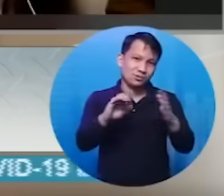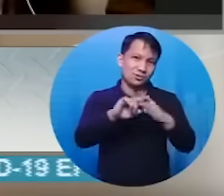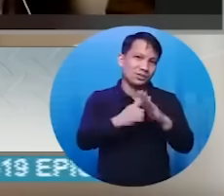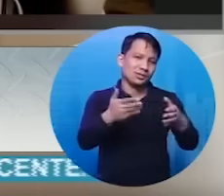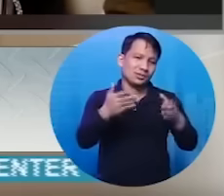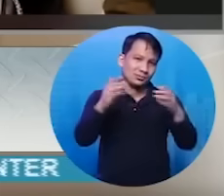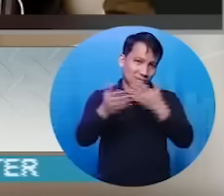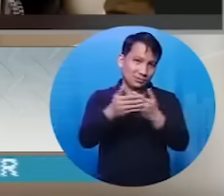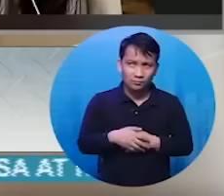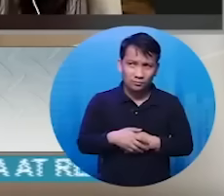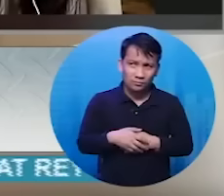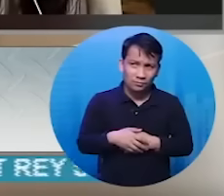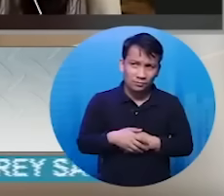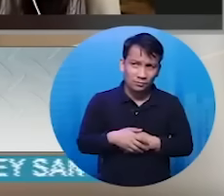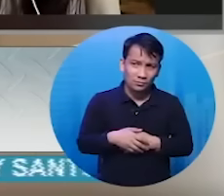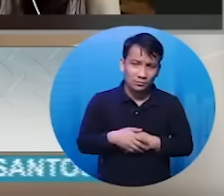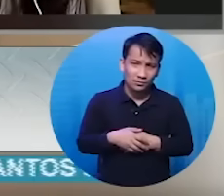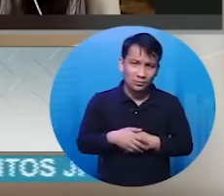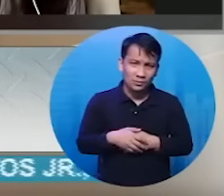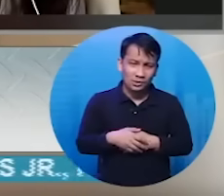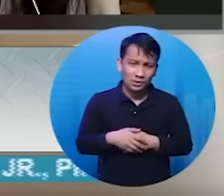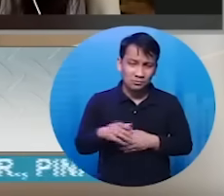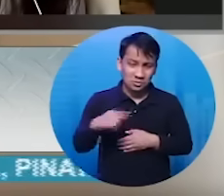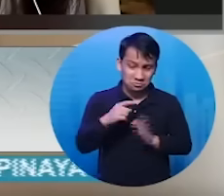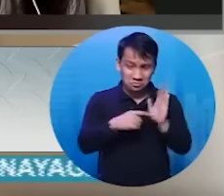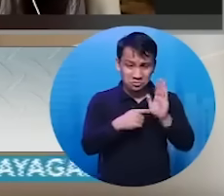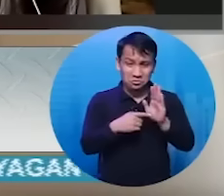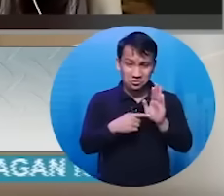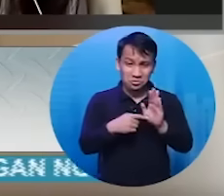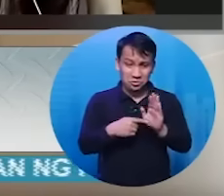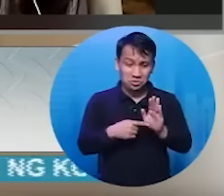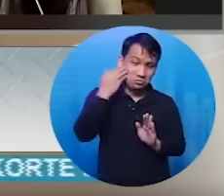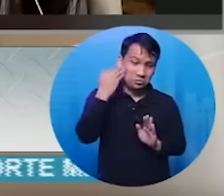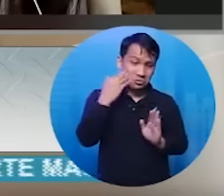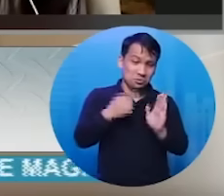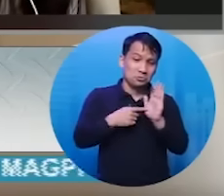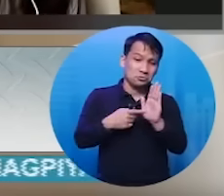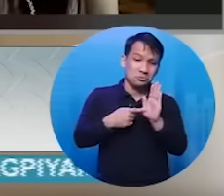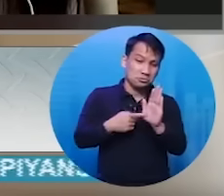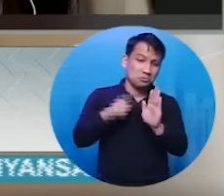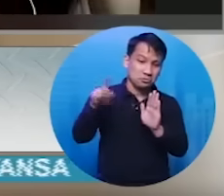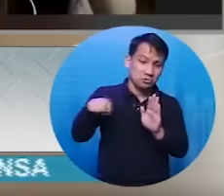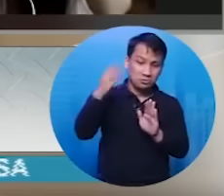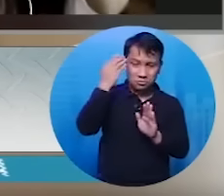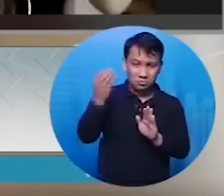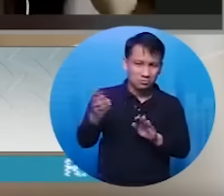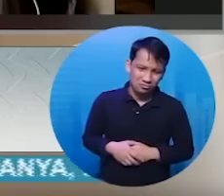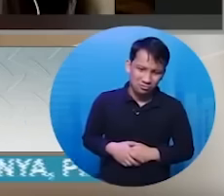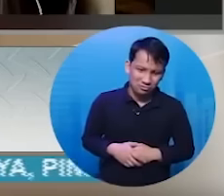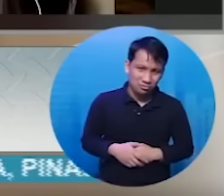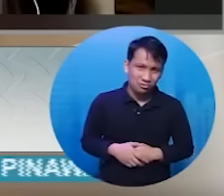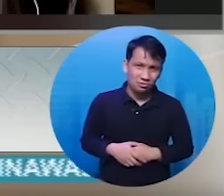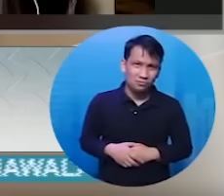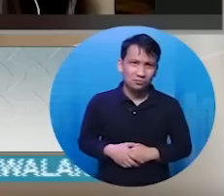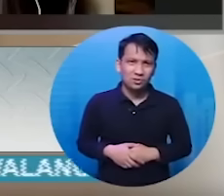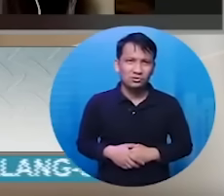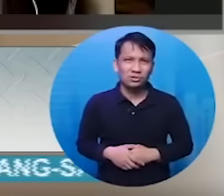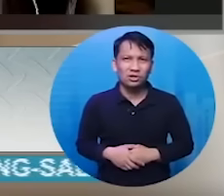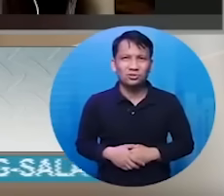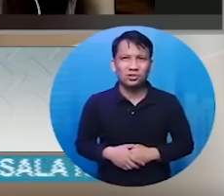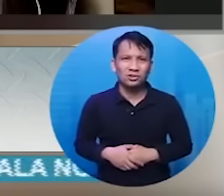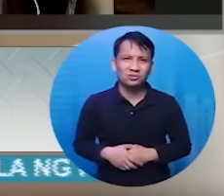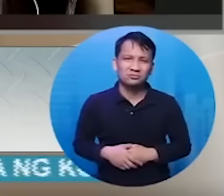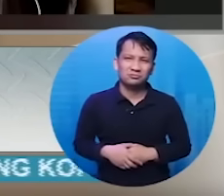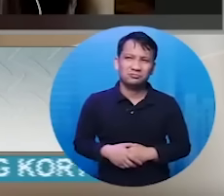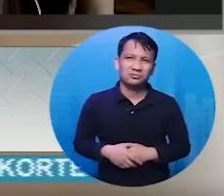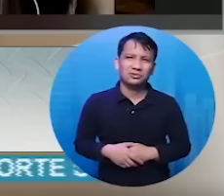ka sa kulungan. Fair enough? Yaw ko siya ng gano'n, nagpapakita ng tao. Yaw ko ng gano'n, sir, na, no? Yaw ko ng gano'n, sir. Alam mo, tulungis ka